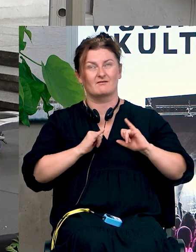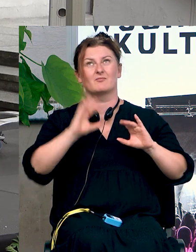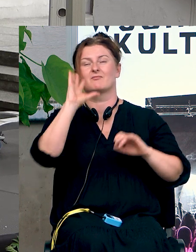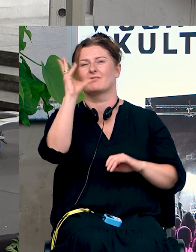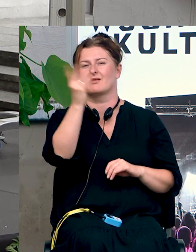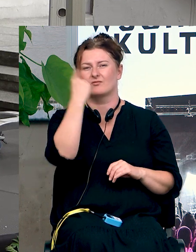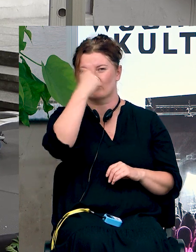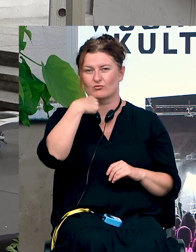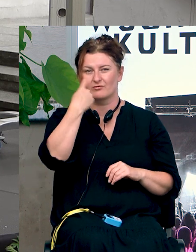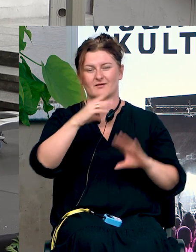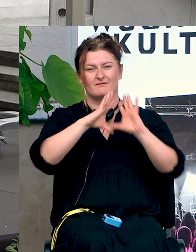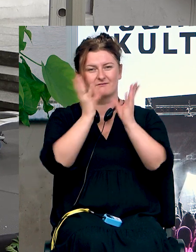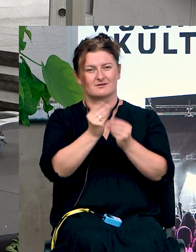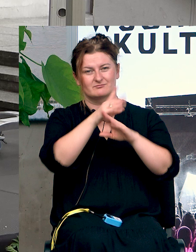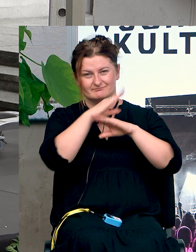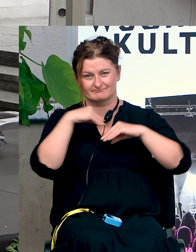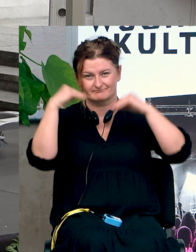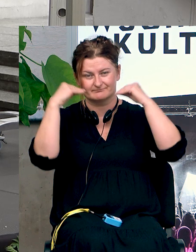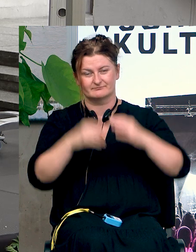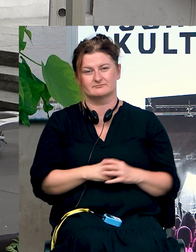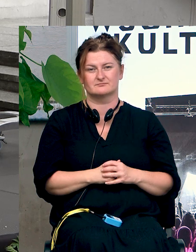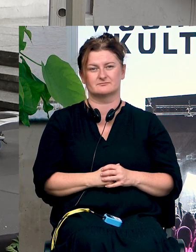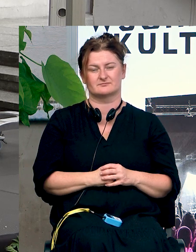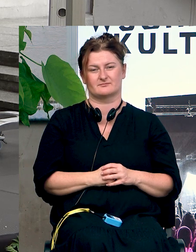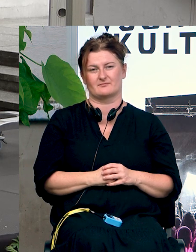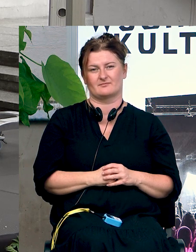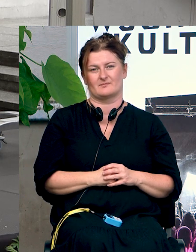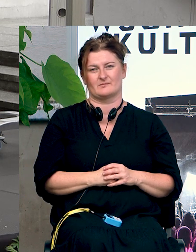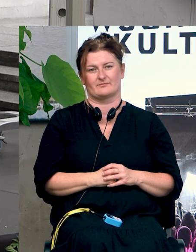pogoda, wszyscy się uśmiechamy.